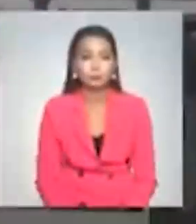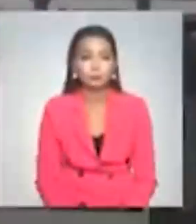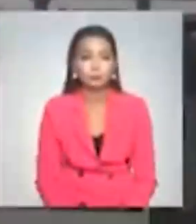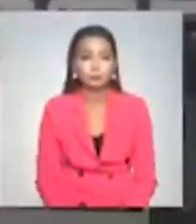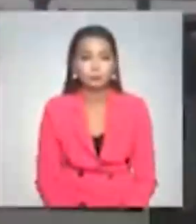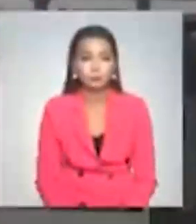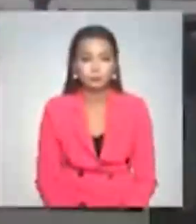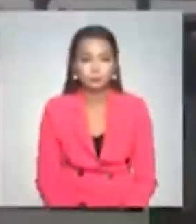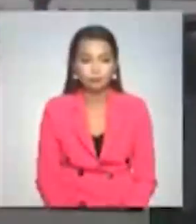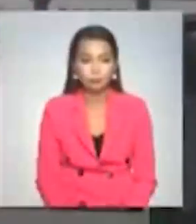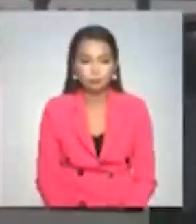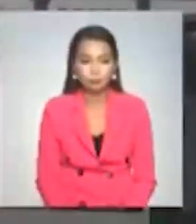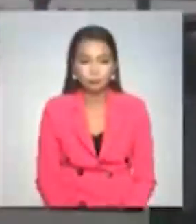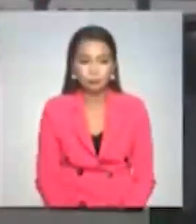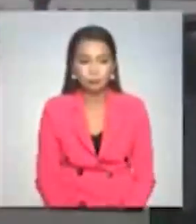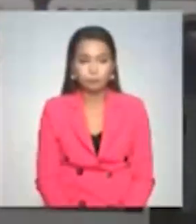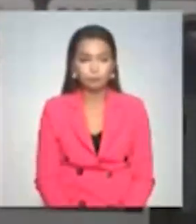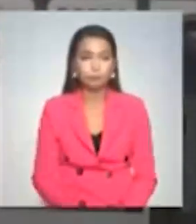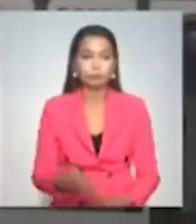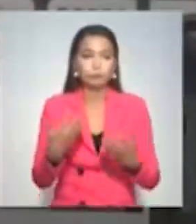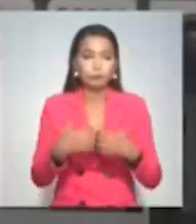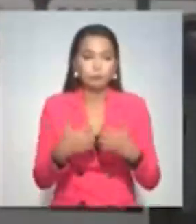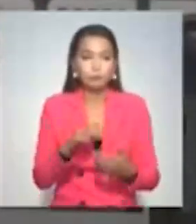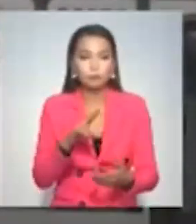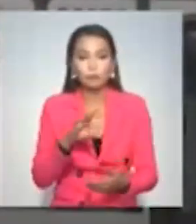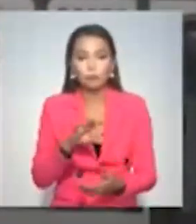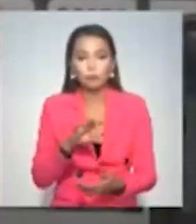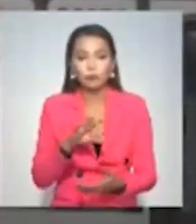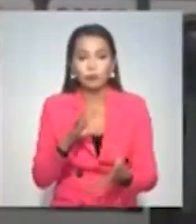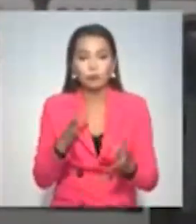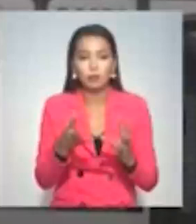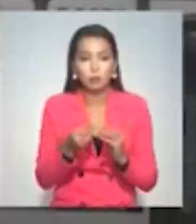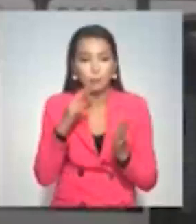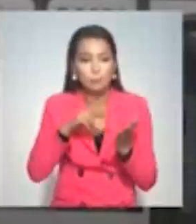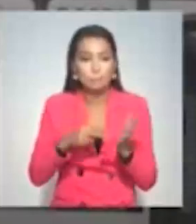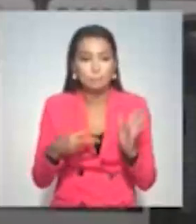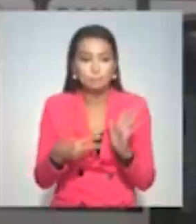Не заработали мы сегодня ни по плану, ни